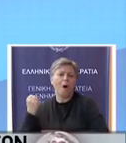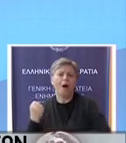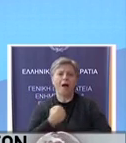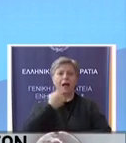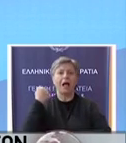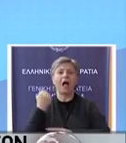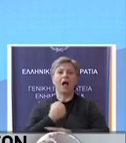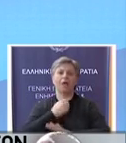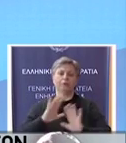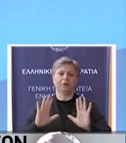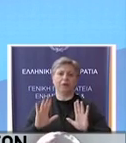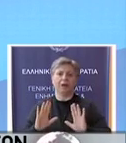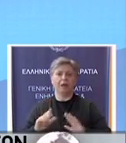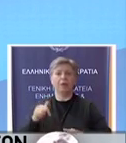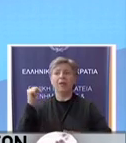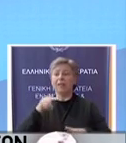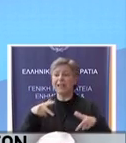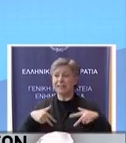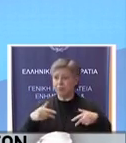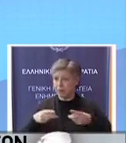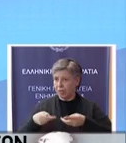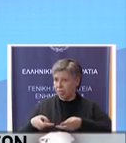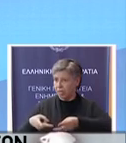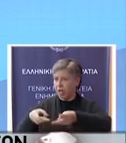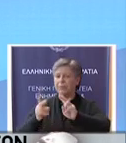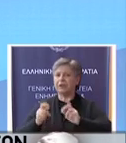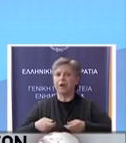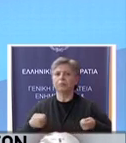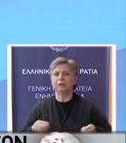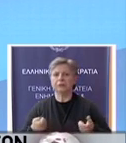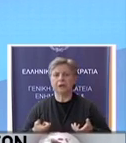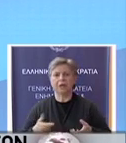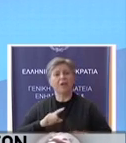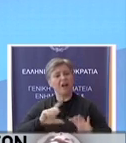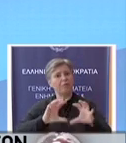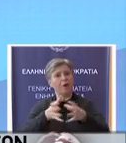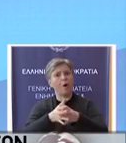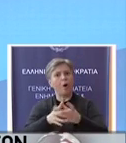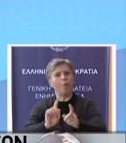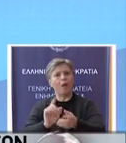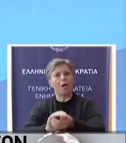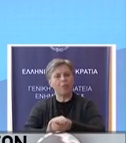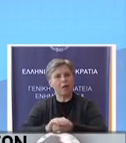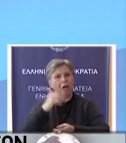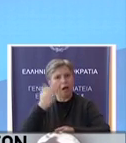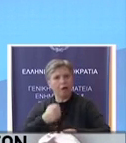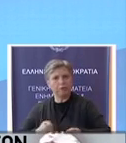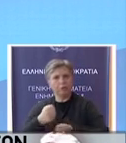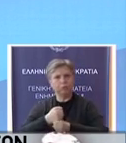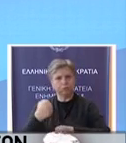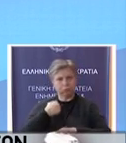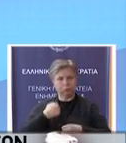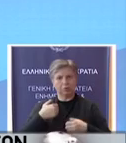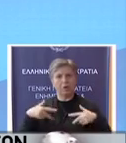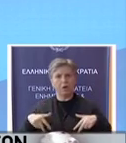της κυβέρνησης είναι σαφές. Δεν θα επιτρέψουμε σε κανένα οργανωμένο και εγκληματικό σύστημα να γίνει κράτος εν κράτη. Η